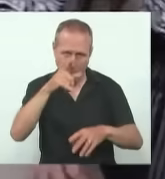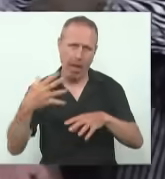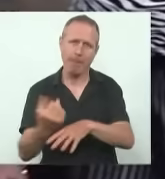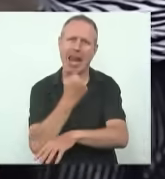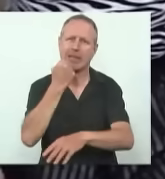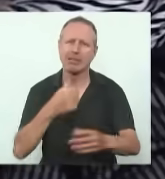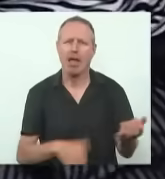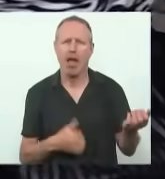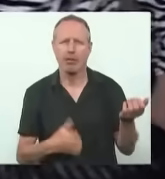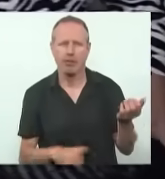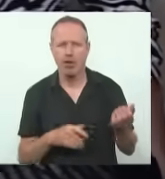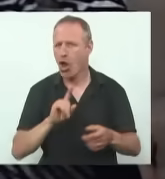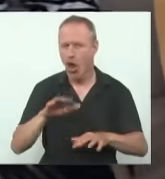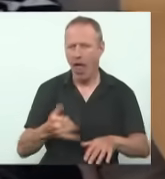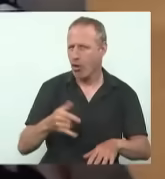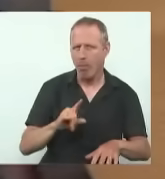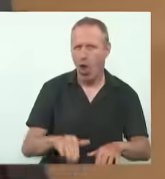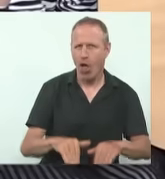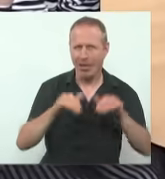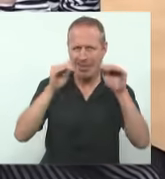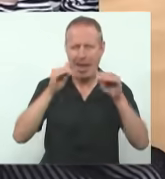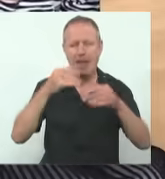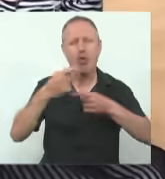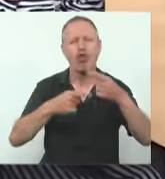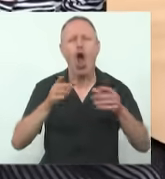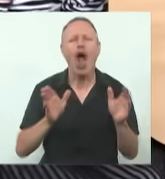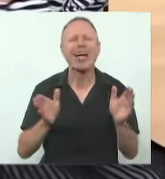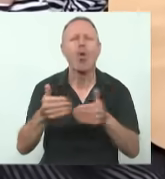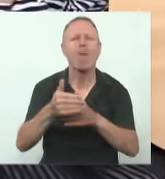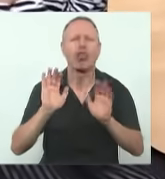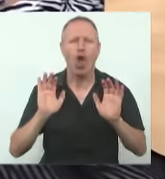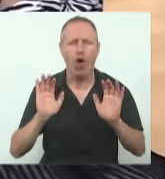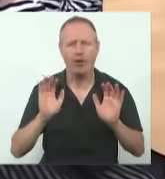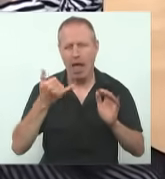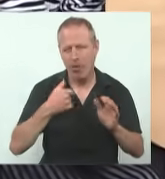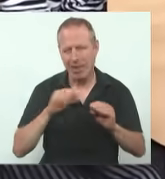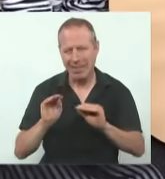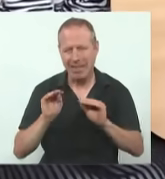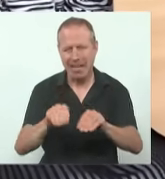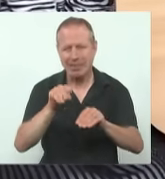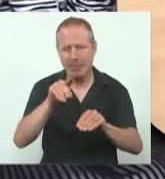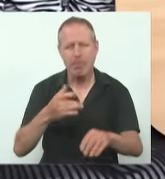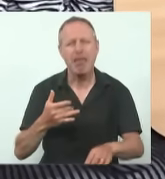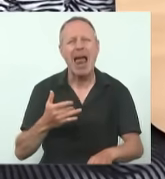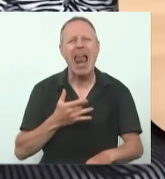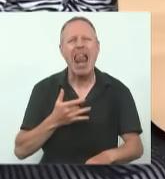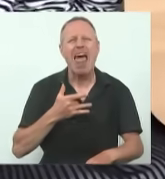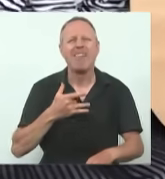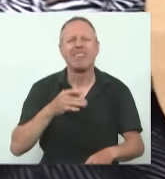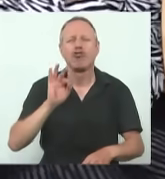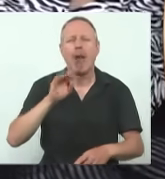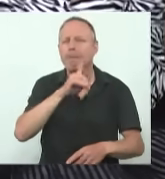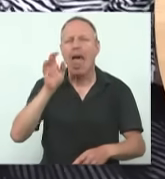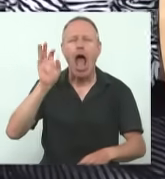תראי, הם לא גדלים לדור של... אינקובטור. גם אם אני אשים אותם בתוך לב ליבה של 100 שערים, הם ידעו מה קורה